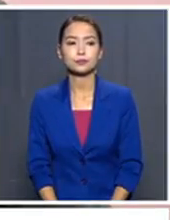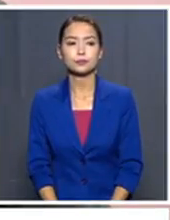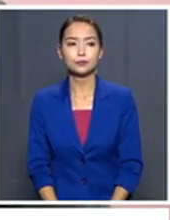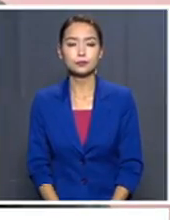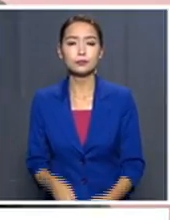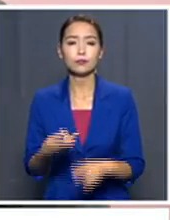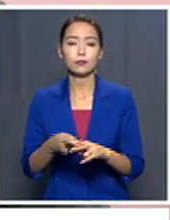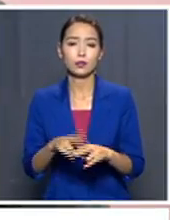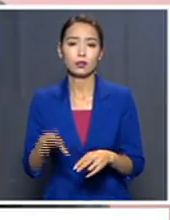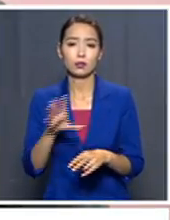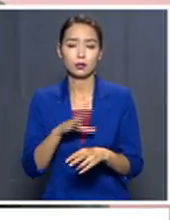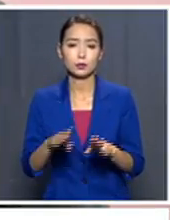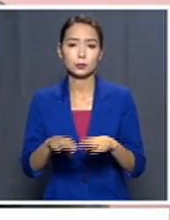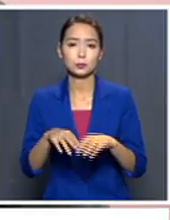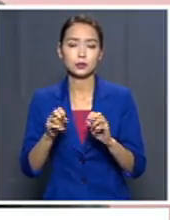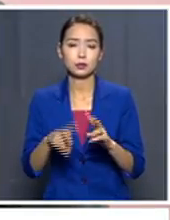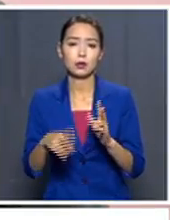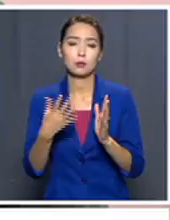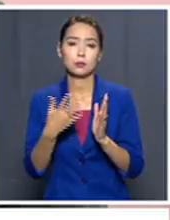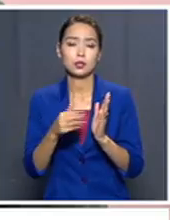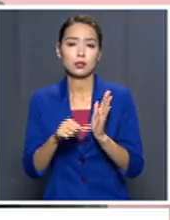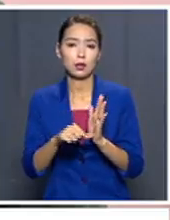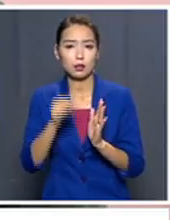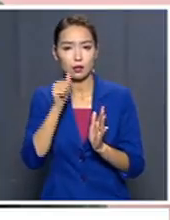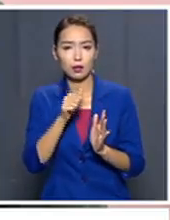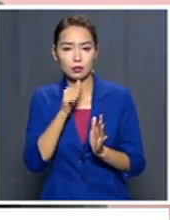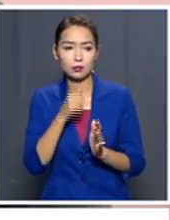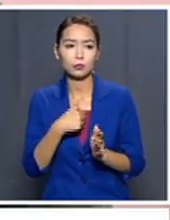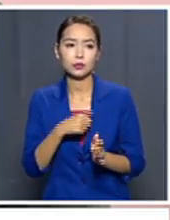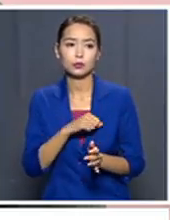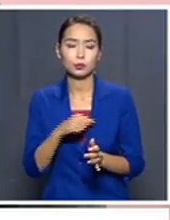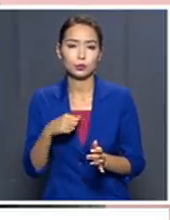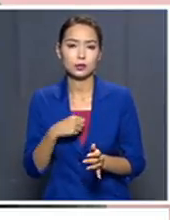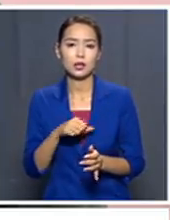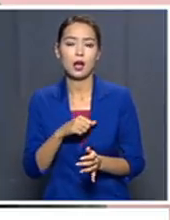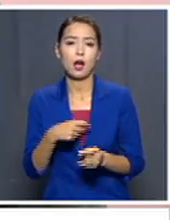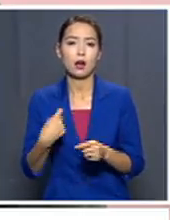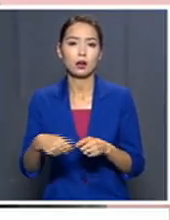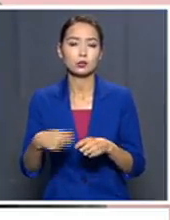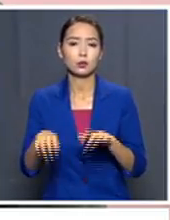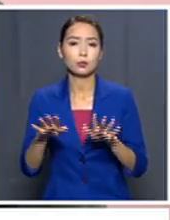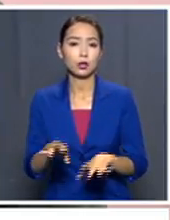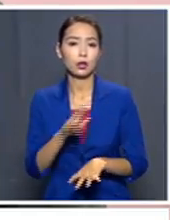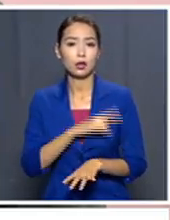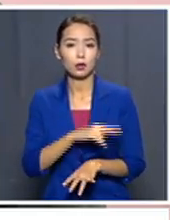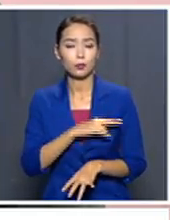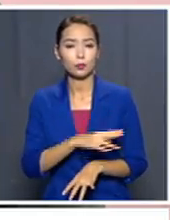5-6 айдың көлемі болды. Өзім кезінде казинода істеп, өміріме бір өзгеріс